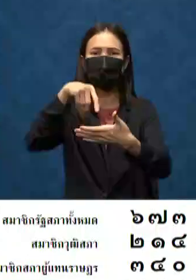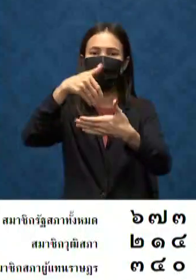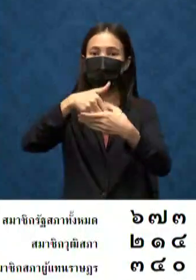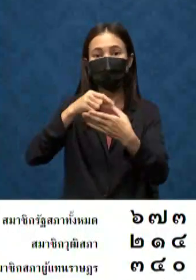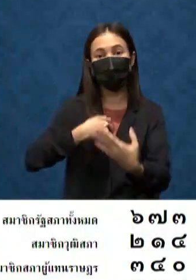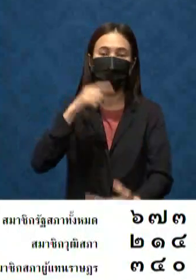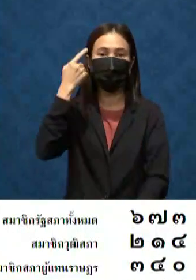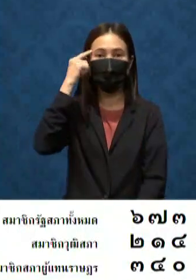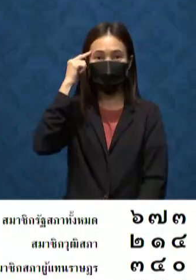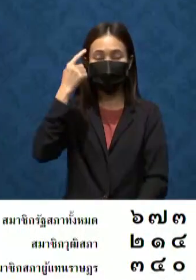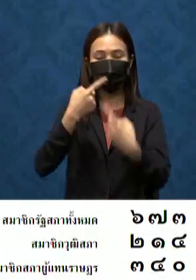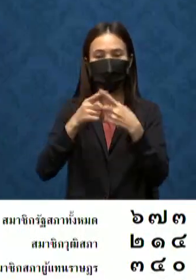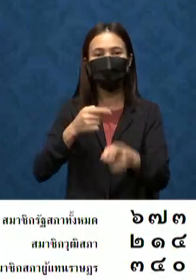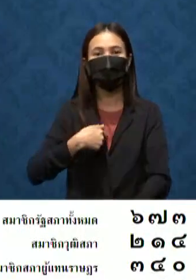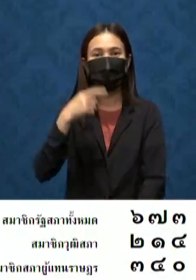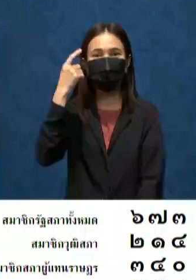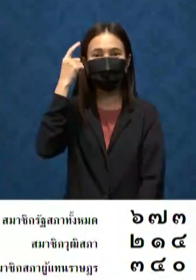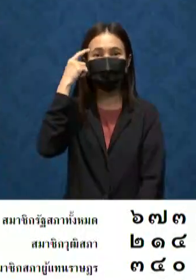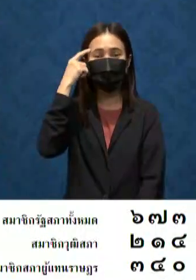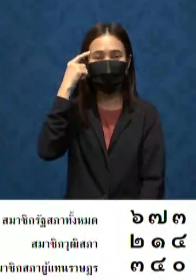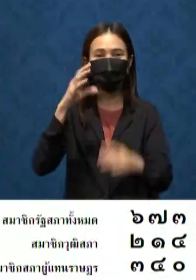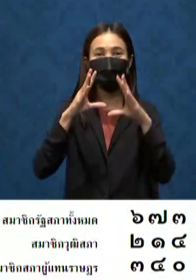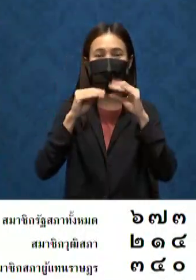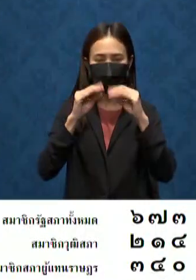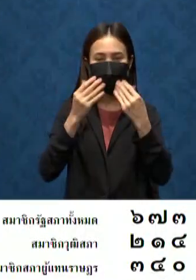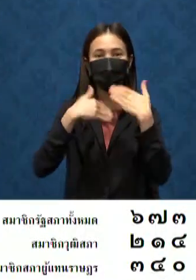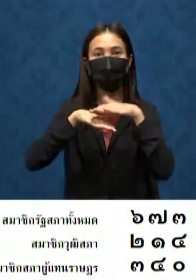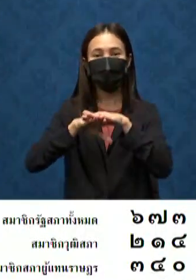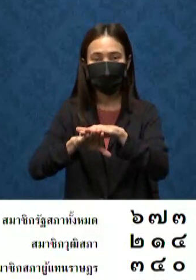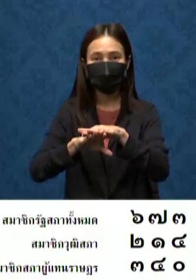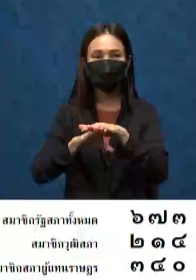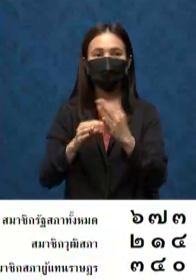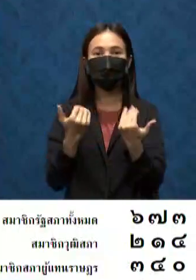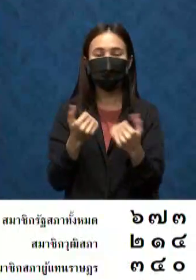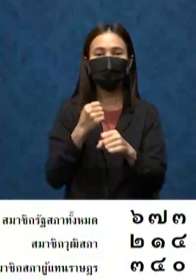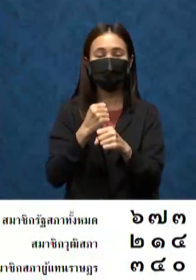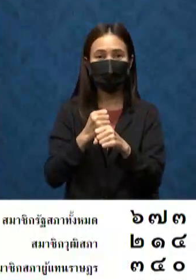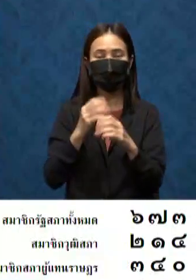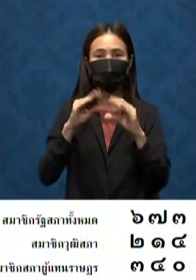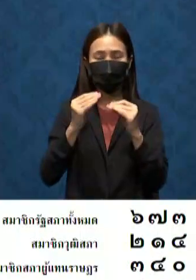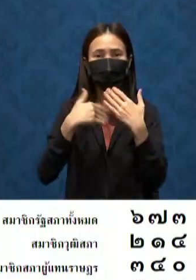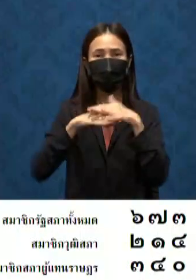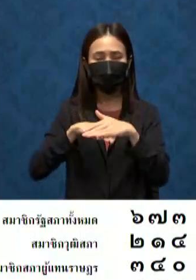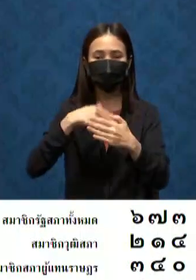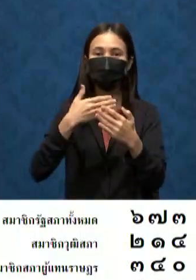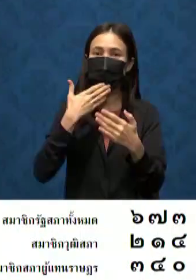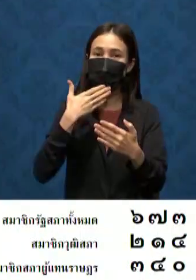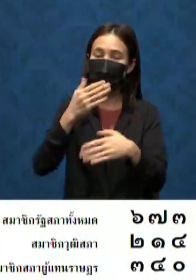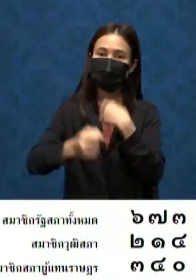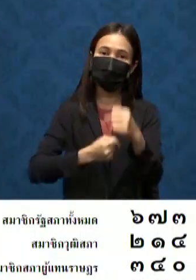แต่กระผมคิดว่าการประชุมร่วมที่เราทำเดินดำเนินการมาด้วยกันด้วยดีมาตลอด 4ปี